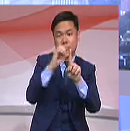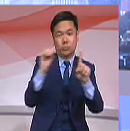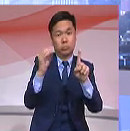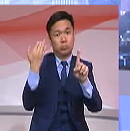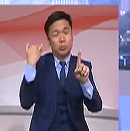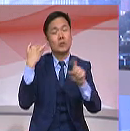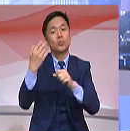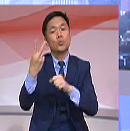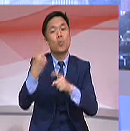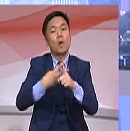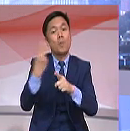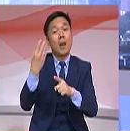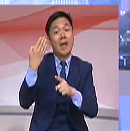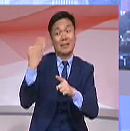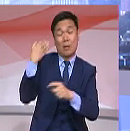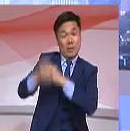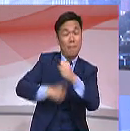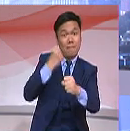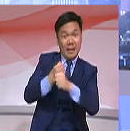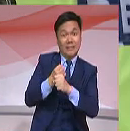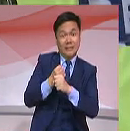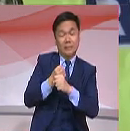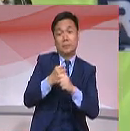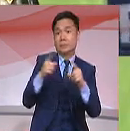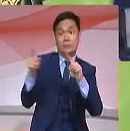4,128 pada dua bulan yang sama.